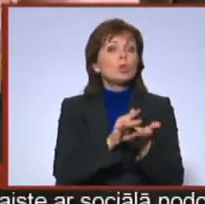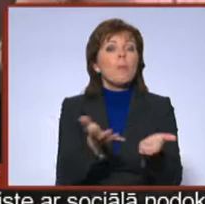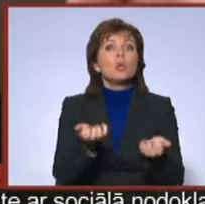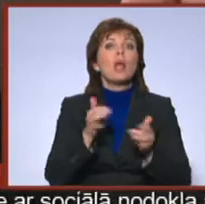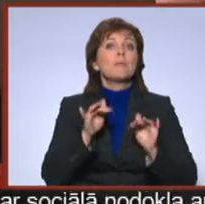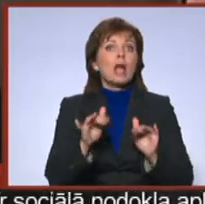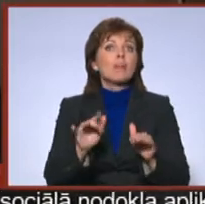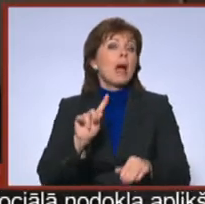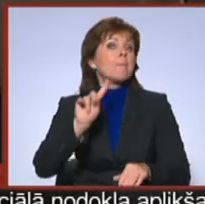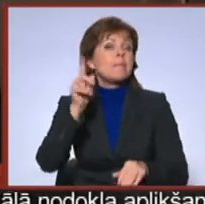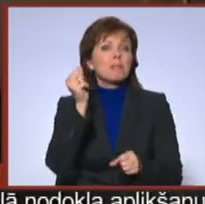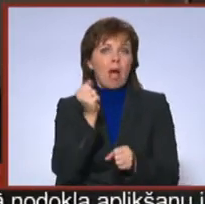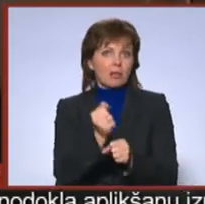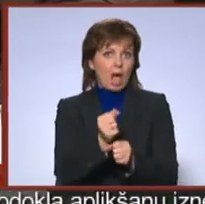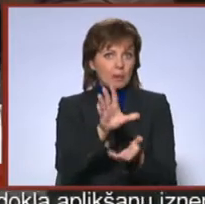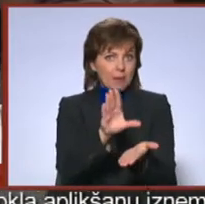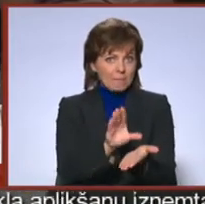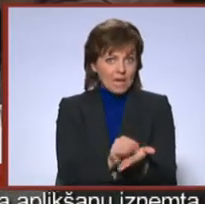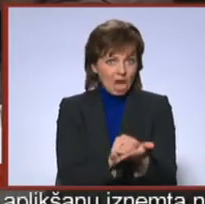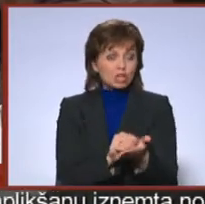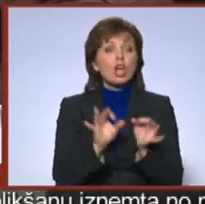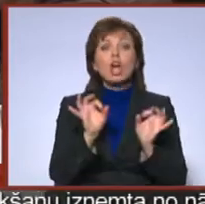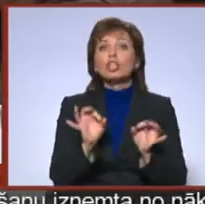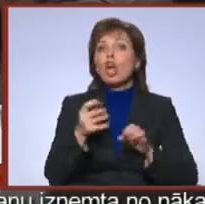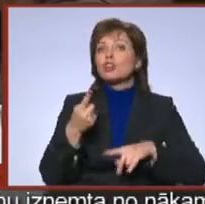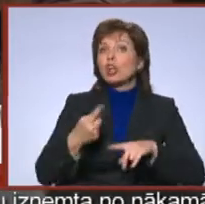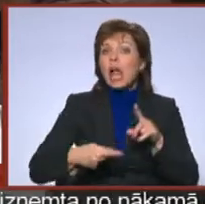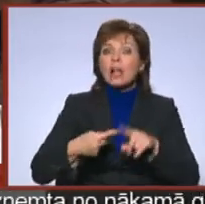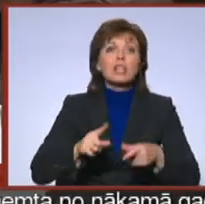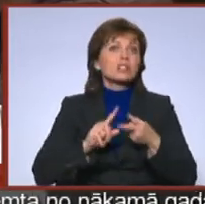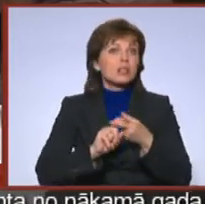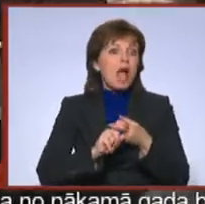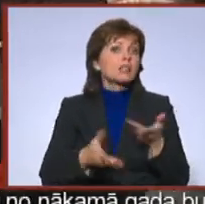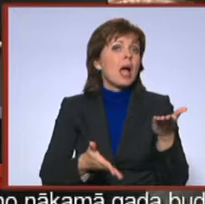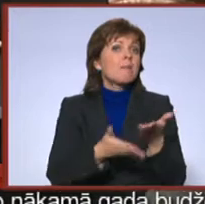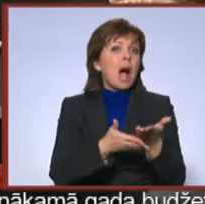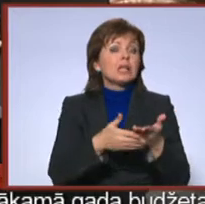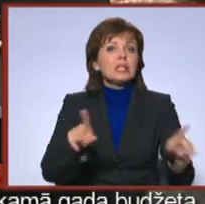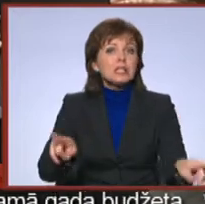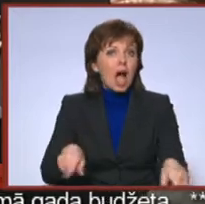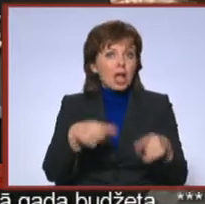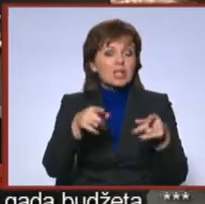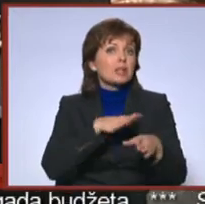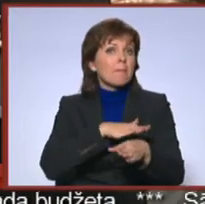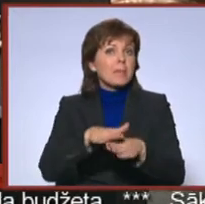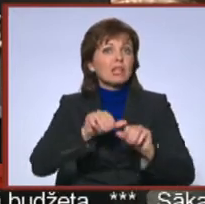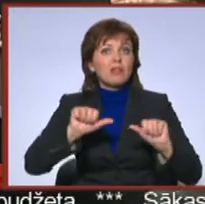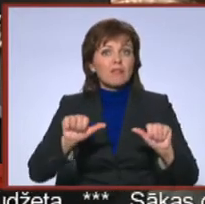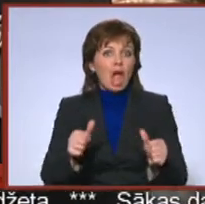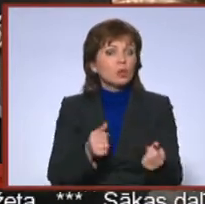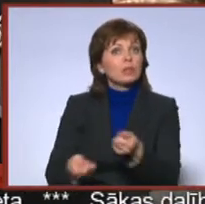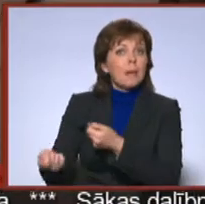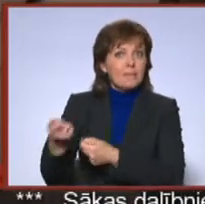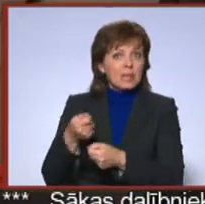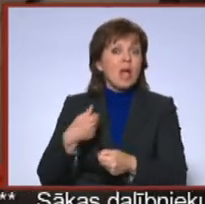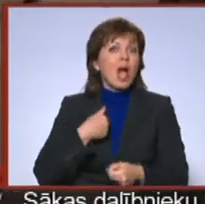tā ir pirmā darba pieredze. Iespējams, tieši radniecīgās saites palīdz attīstīt un pilnveidot biznesu. Es esmu